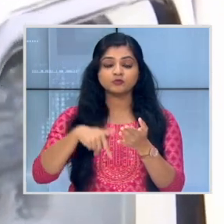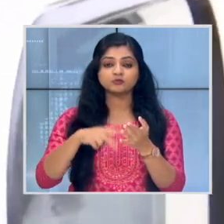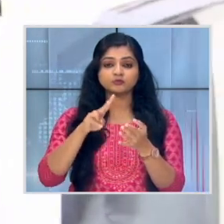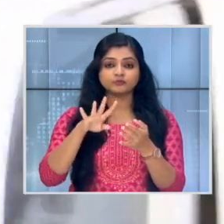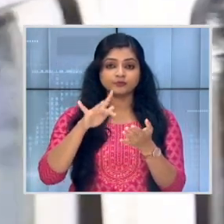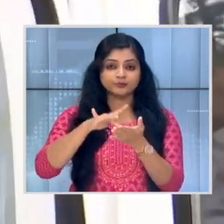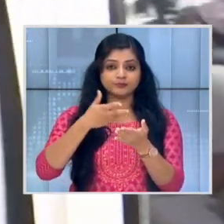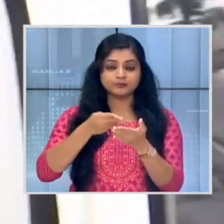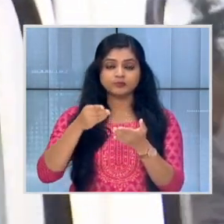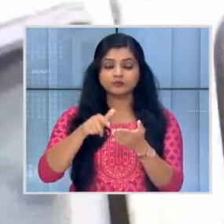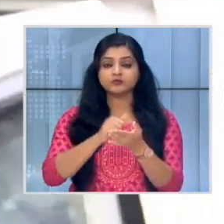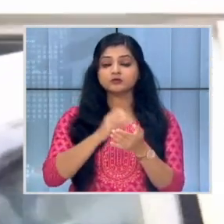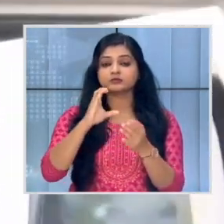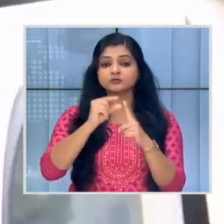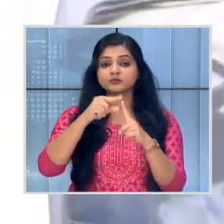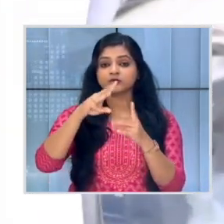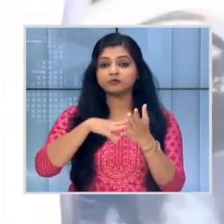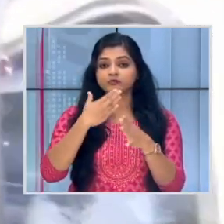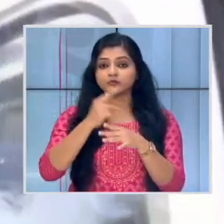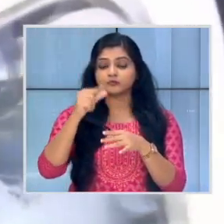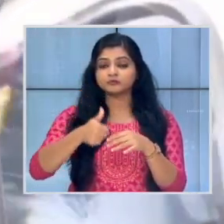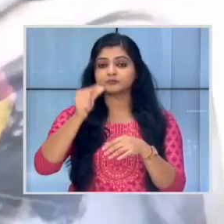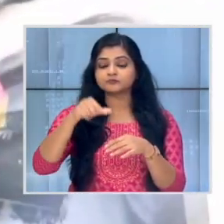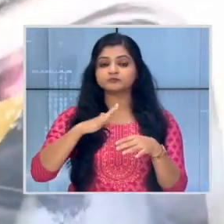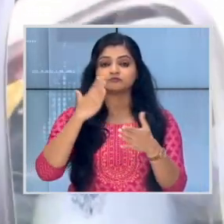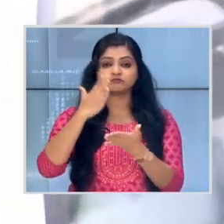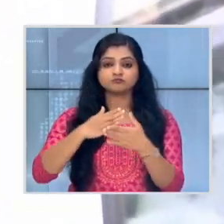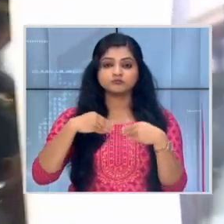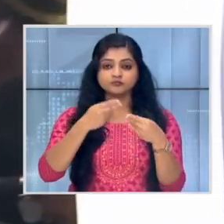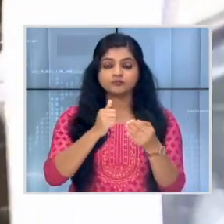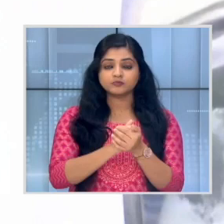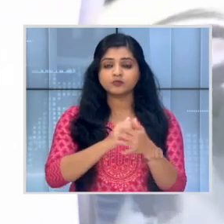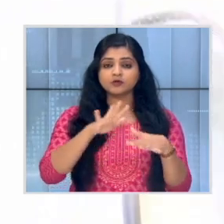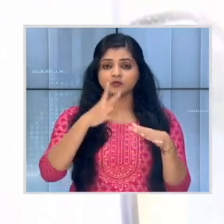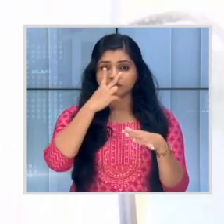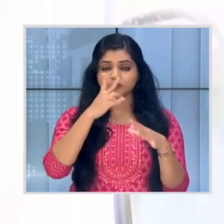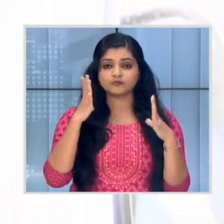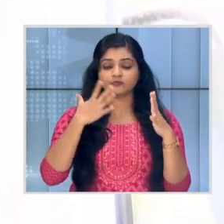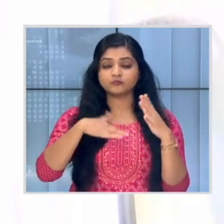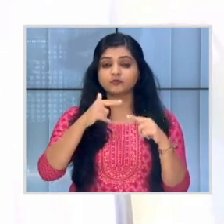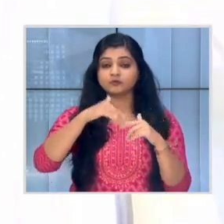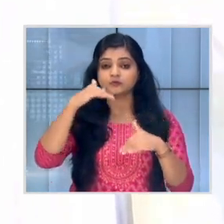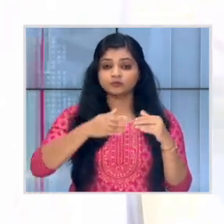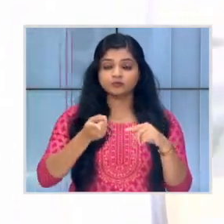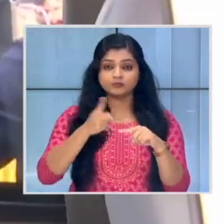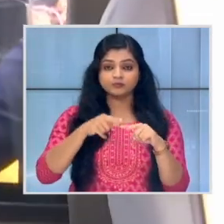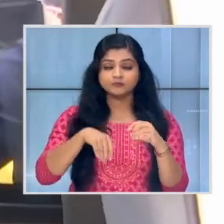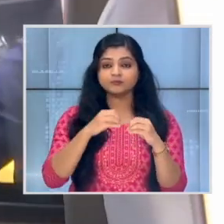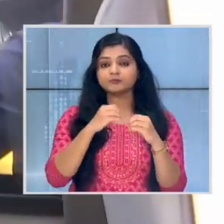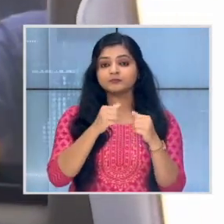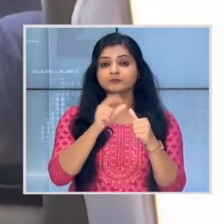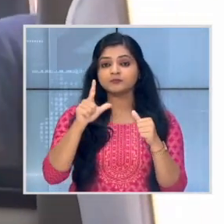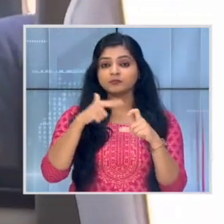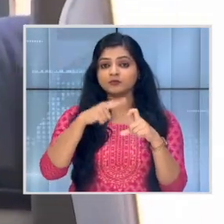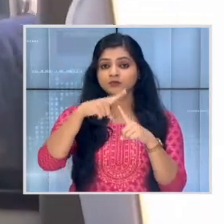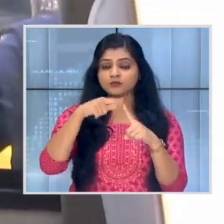വി ആനന്ദബോസിനെ CPIM പ്രവർത്തകർ തടഞ്ഞു. സാഹചര്യം സൂക്ഷ്മമായി നിരീക്ഷിക്കുകയാണെന്നും തെരഞ്ഞെടുപ്പ് നടക്കേണ്ടത് ബാലറ്റിലൂടെയാണ്